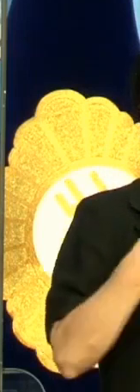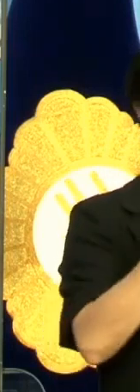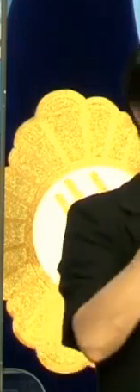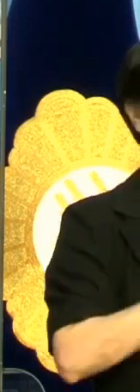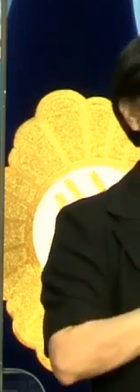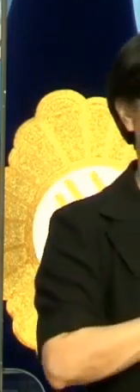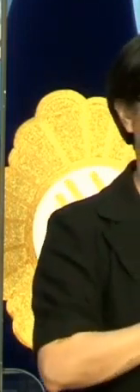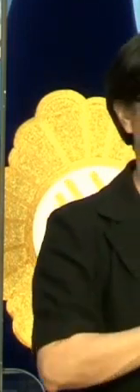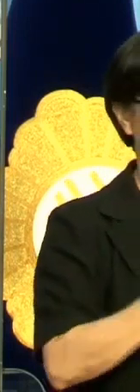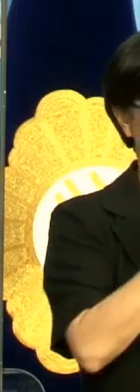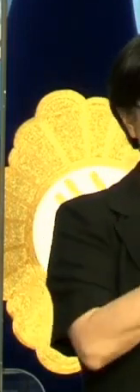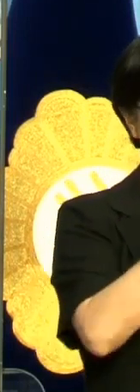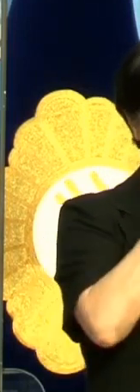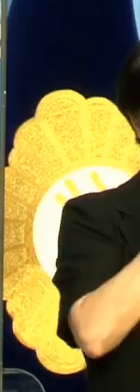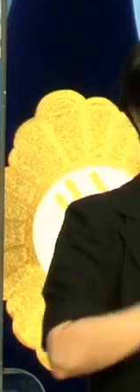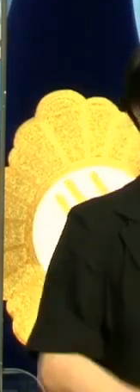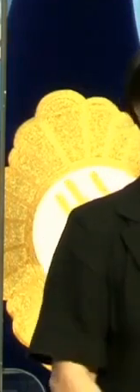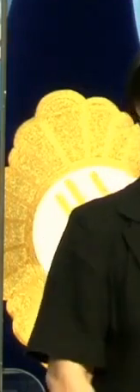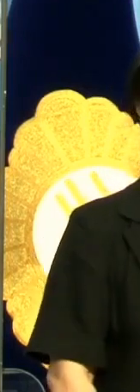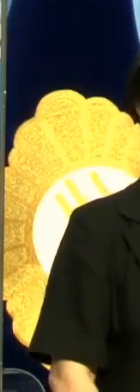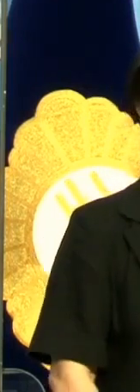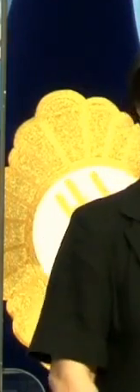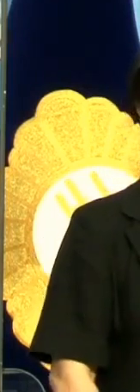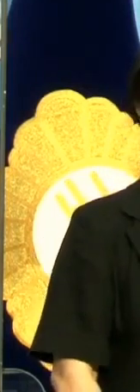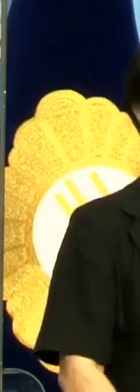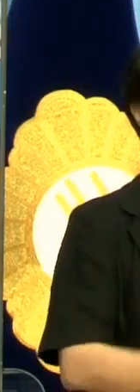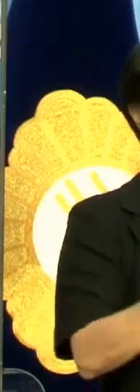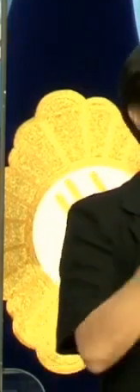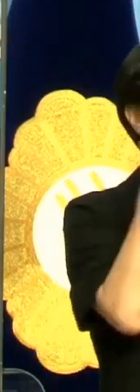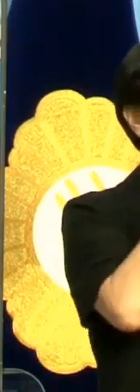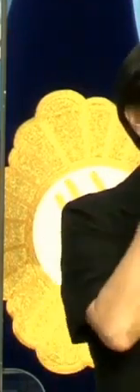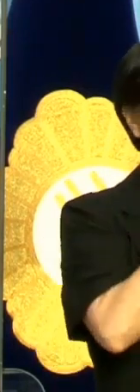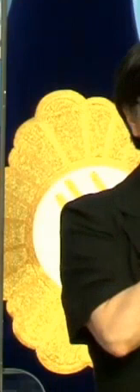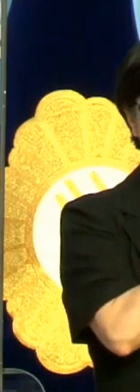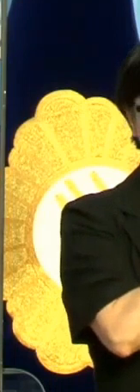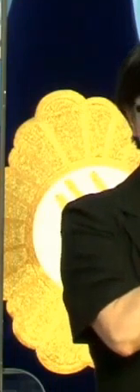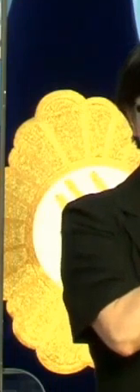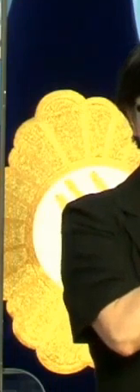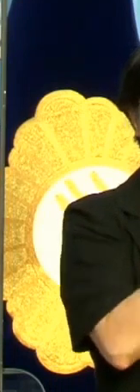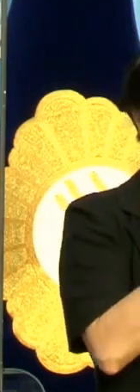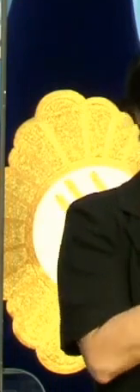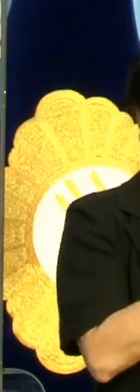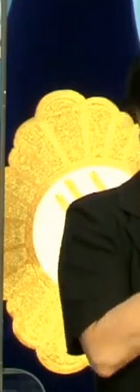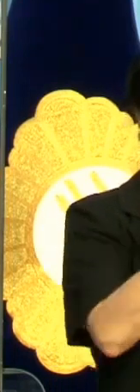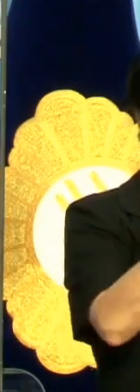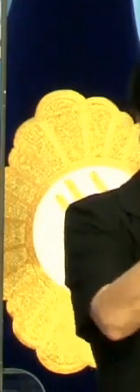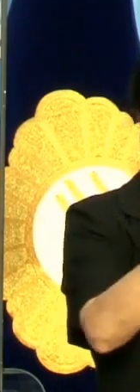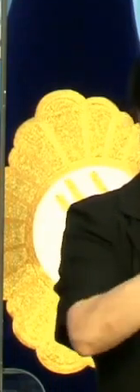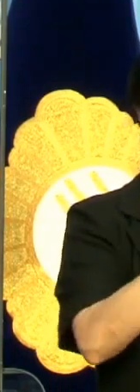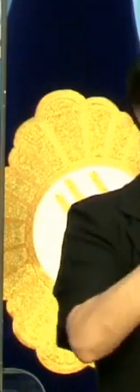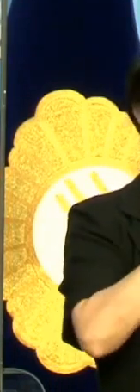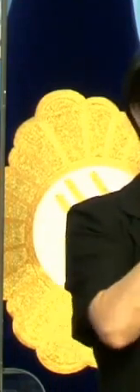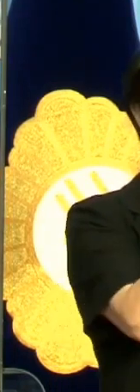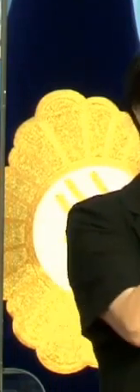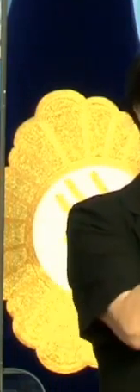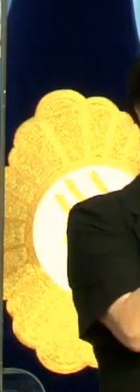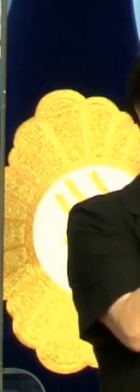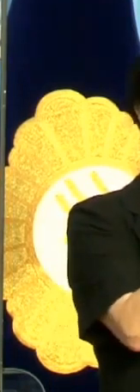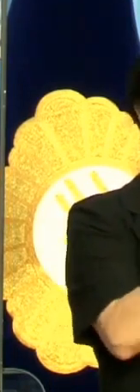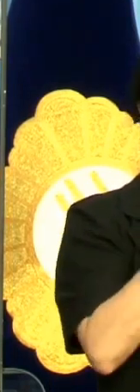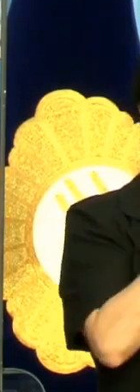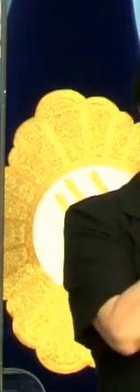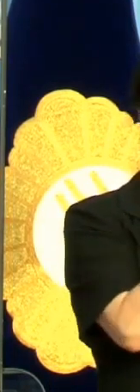자료가 아래 있습니다 요양 심사대상 인지 여기 제출자료 에는 관련 규정에 따라 총원 후 과연 장